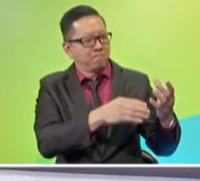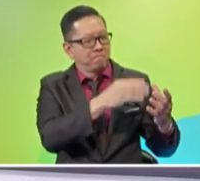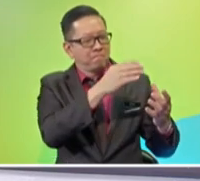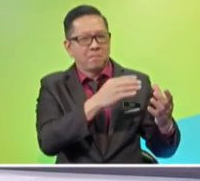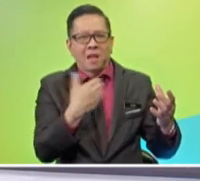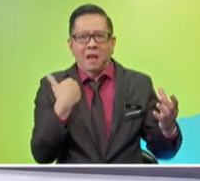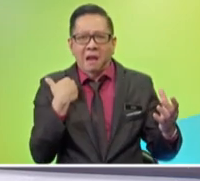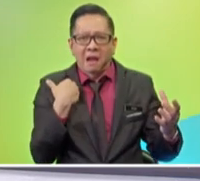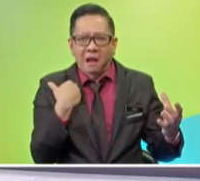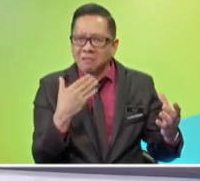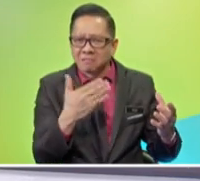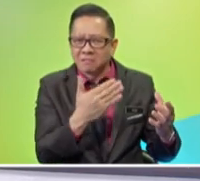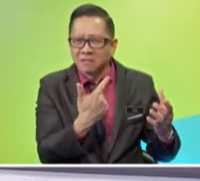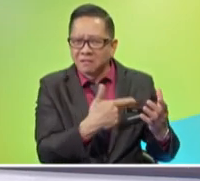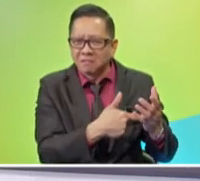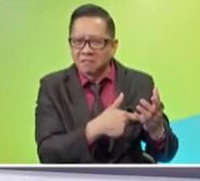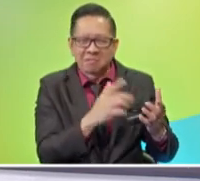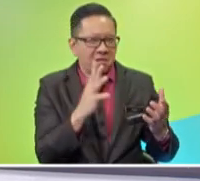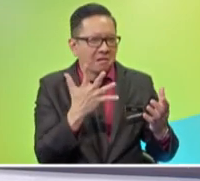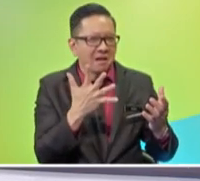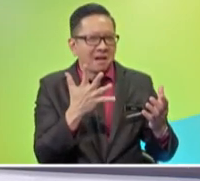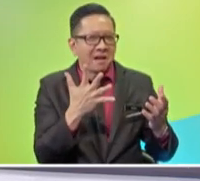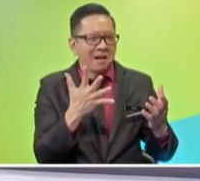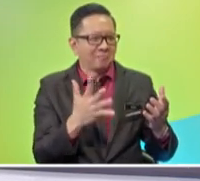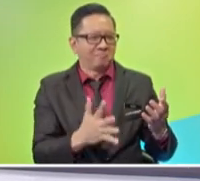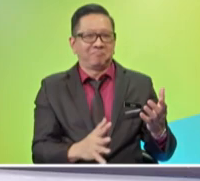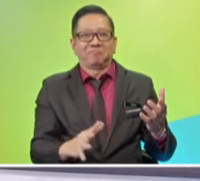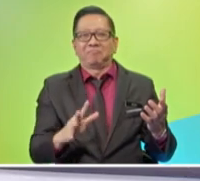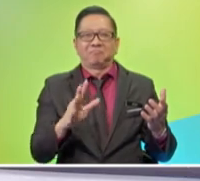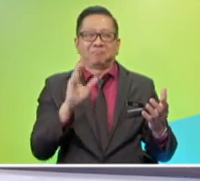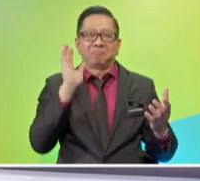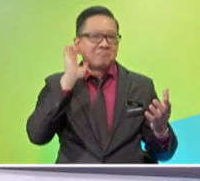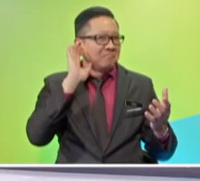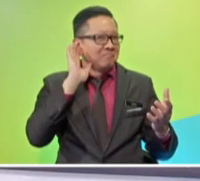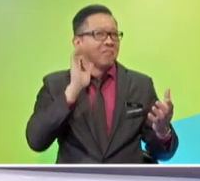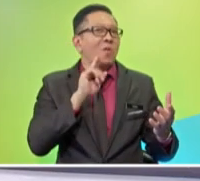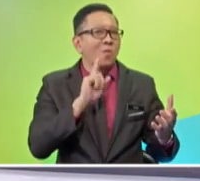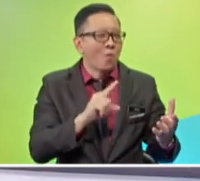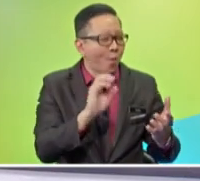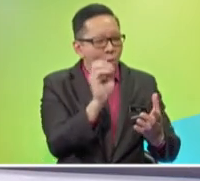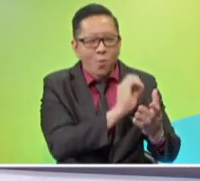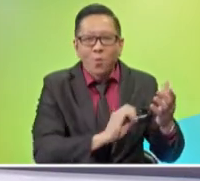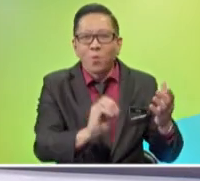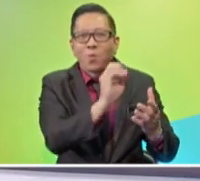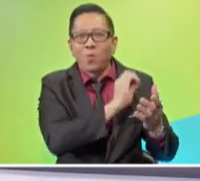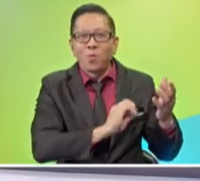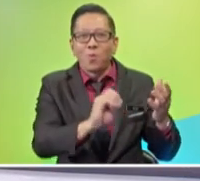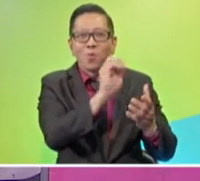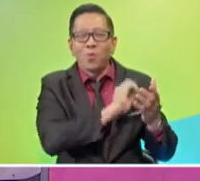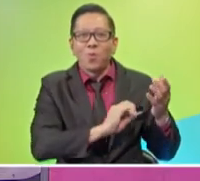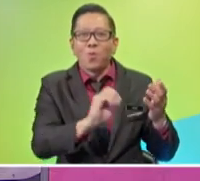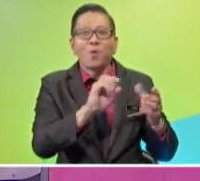rasa ada ikan lagi ke dah tak ada? Saya dengar mereka jawab dah kosong cikgu. Betul, dah kosong.